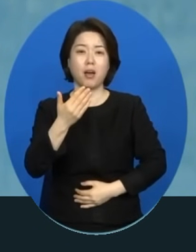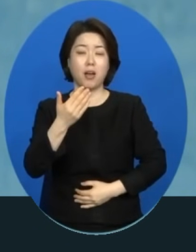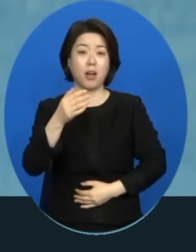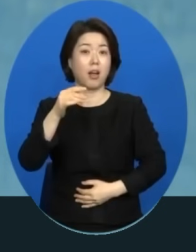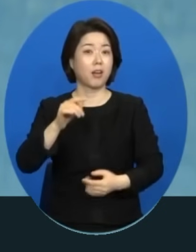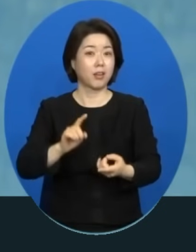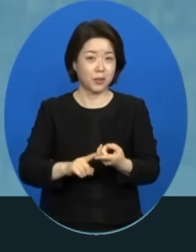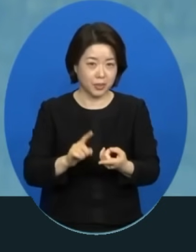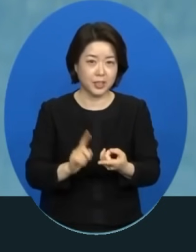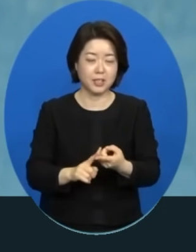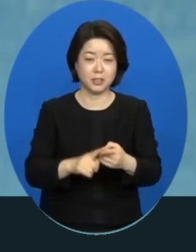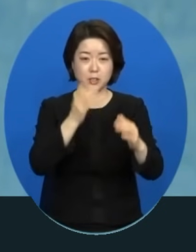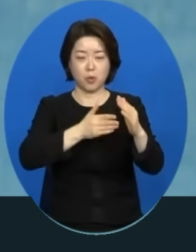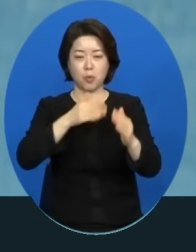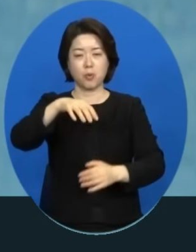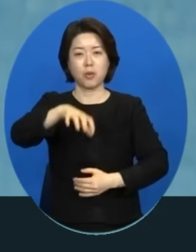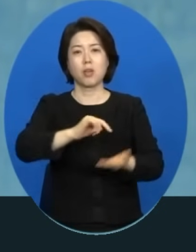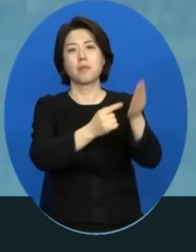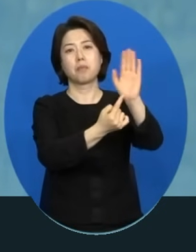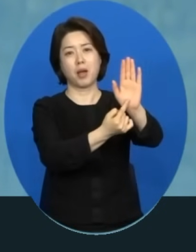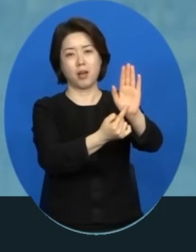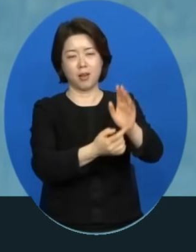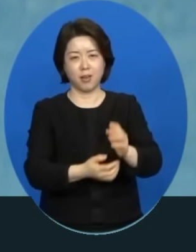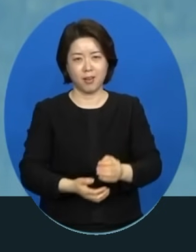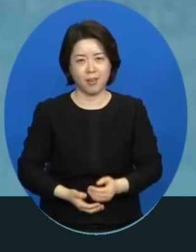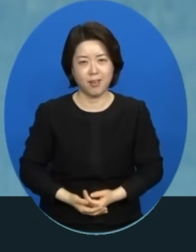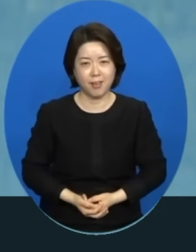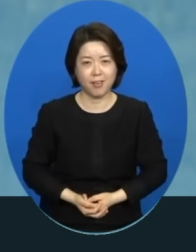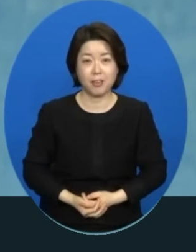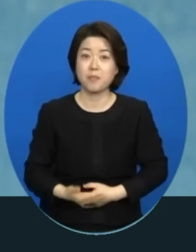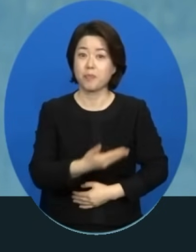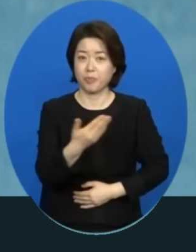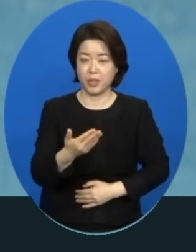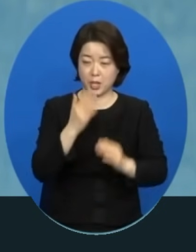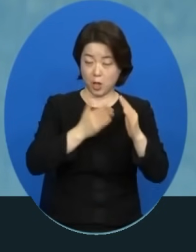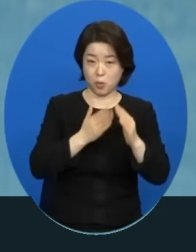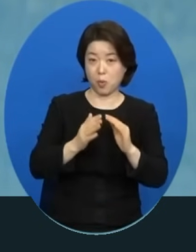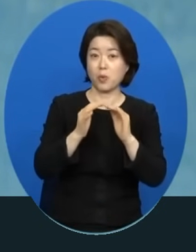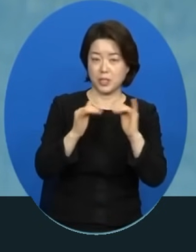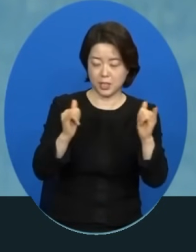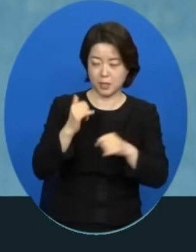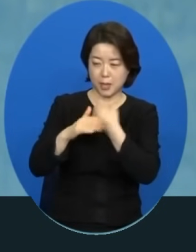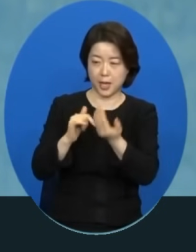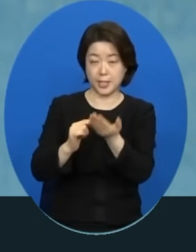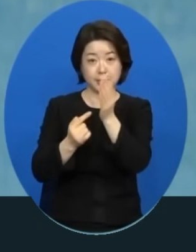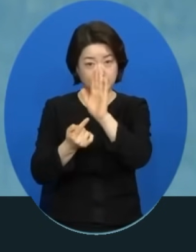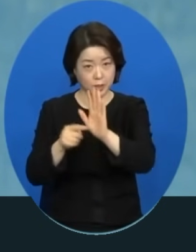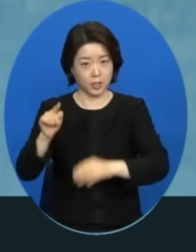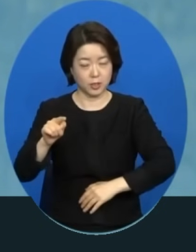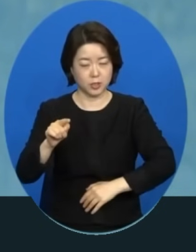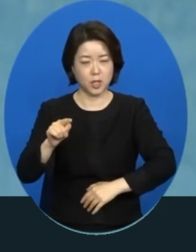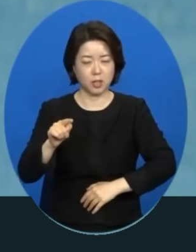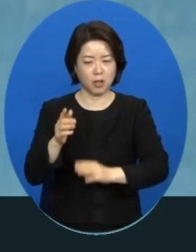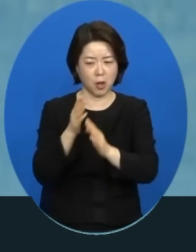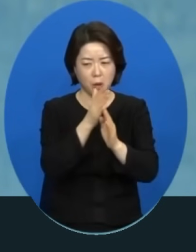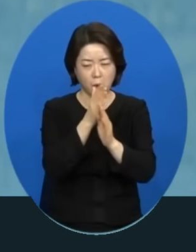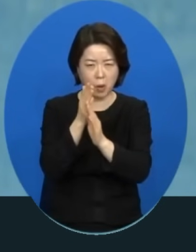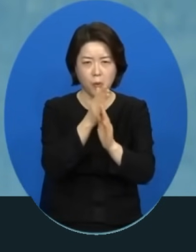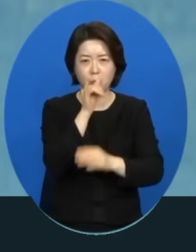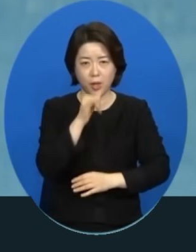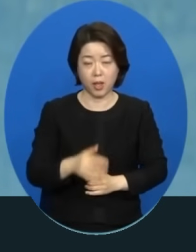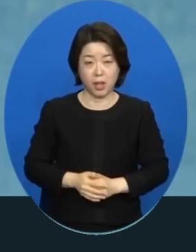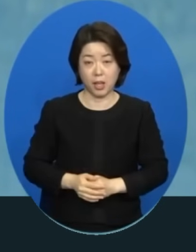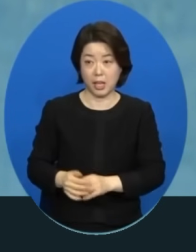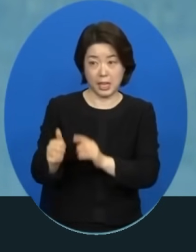것을 공개적으로 고백하는 거예요. 물론 여러분 이 공인이 하나님을 드러내는 것에는 양면성이 있어요. 만약